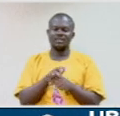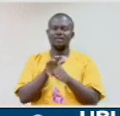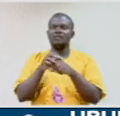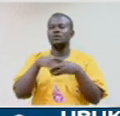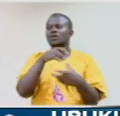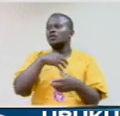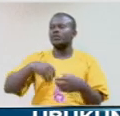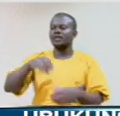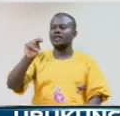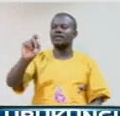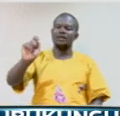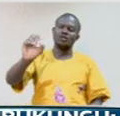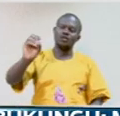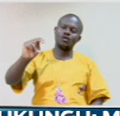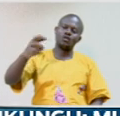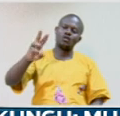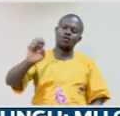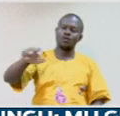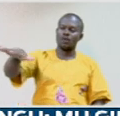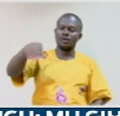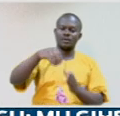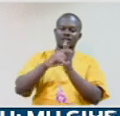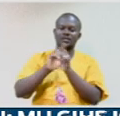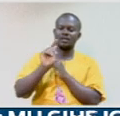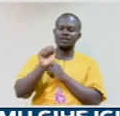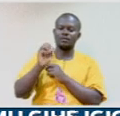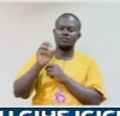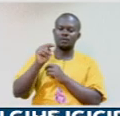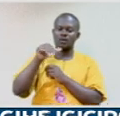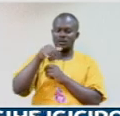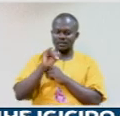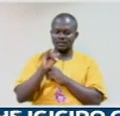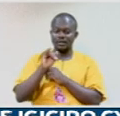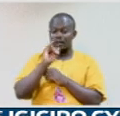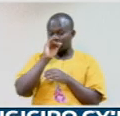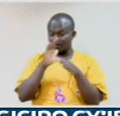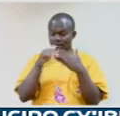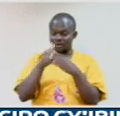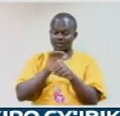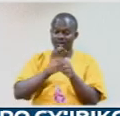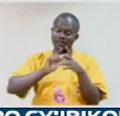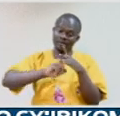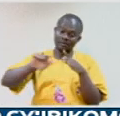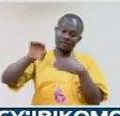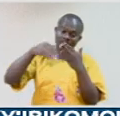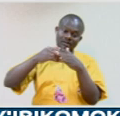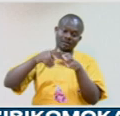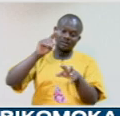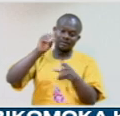Ntongwe yari uni mu karere ka Kamonyi. Abatutsi benshi bari bahungiye mu misozi yo mwiyo commune